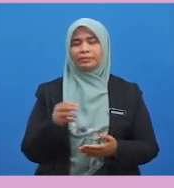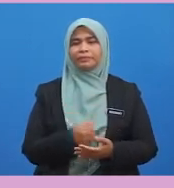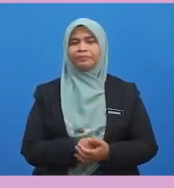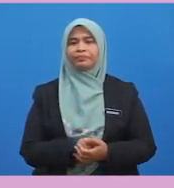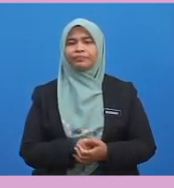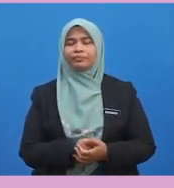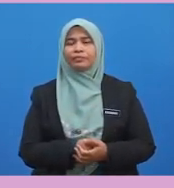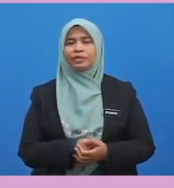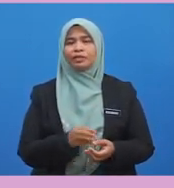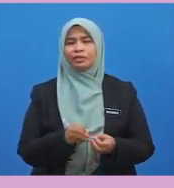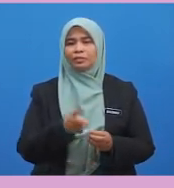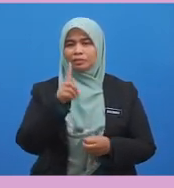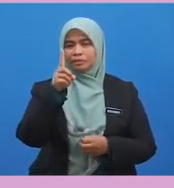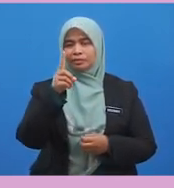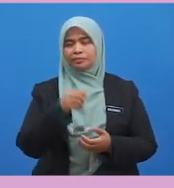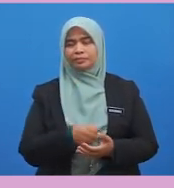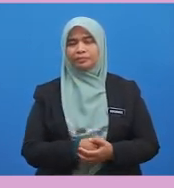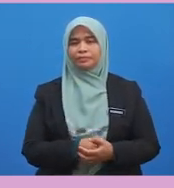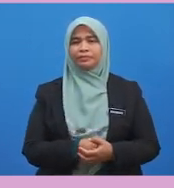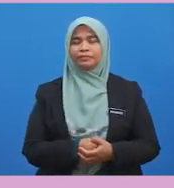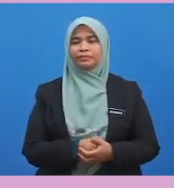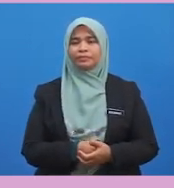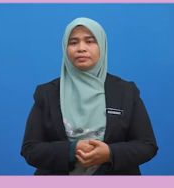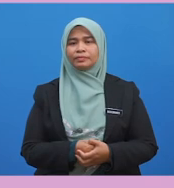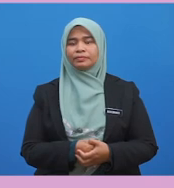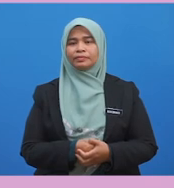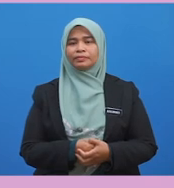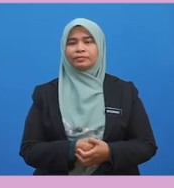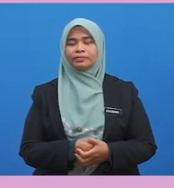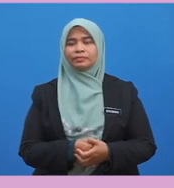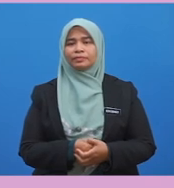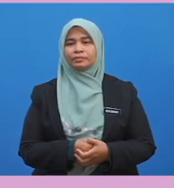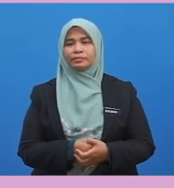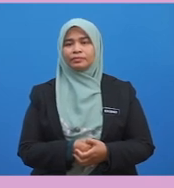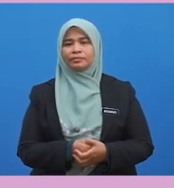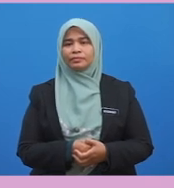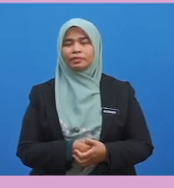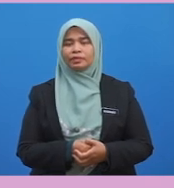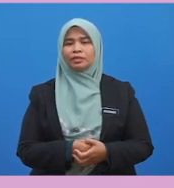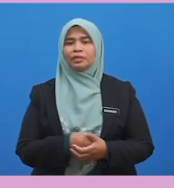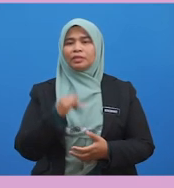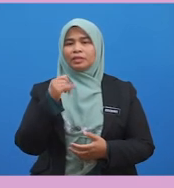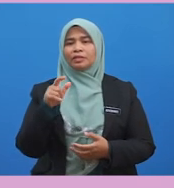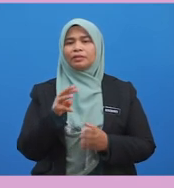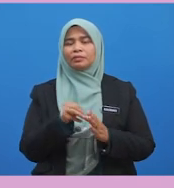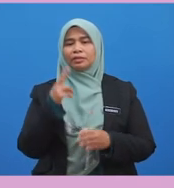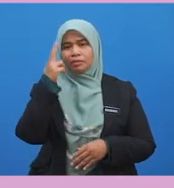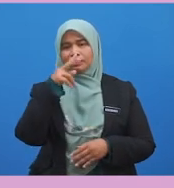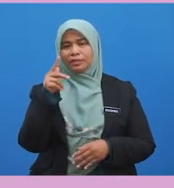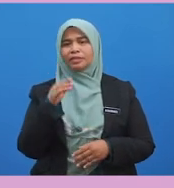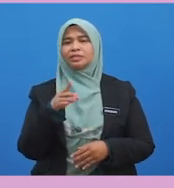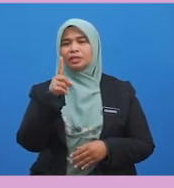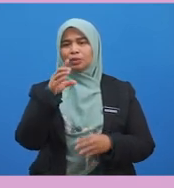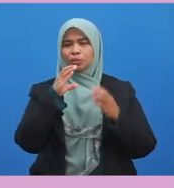Kaedah penjanaan idea yang pertama, sumbang saran. Ia merupakan